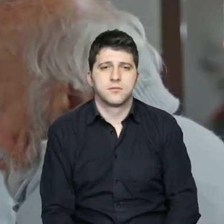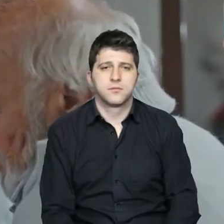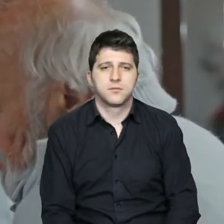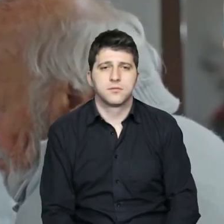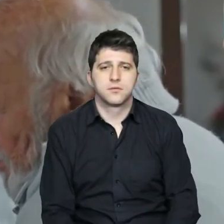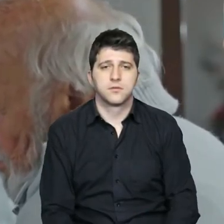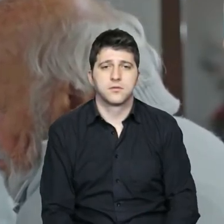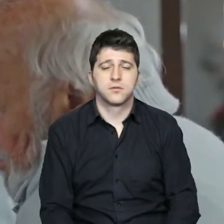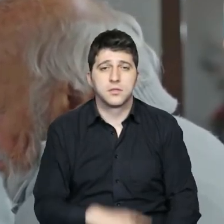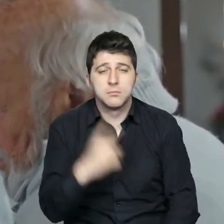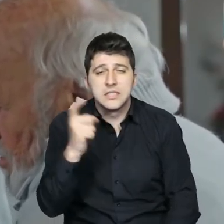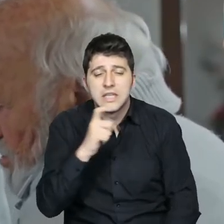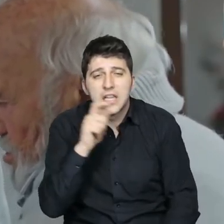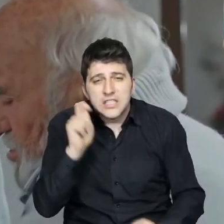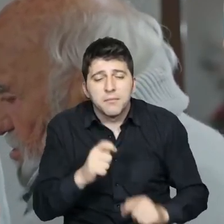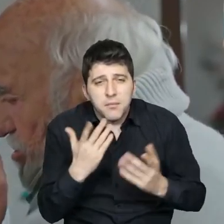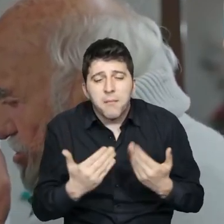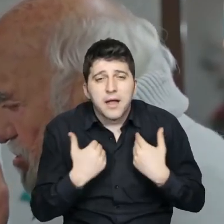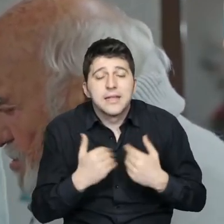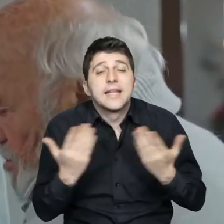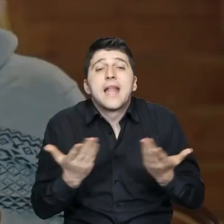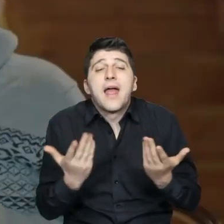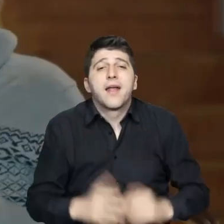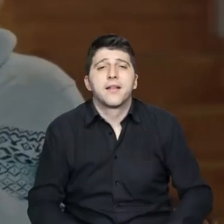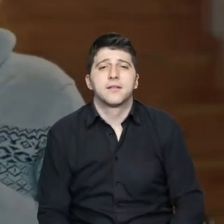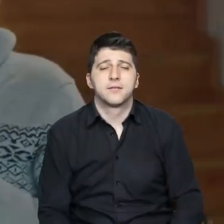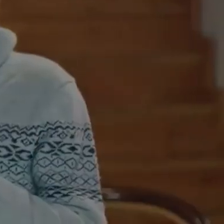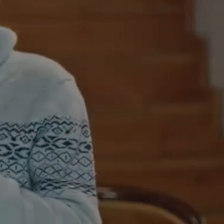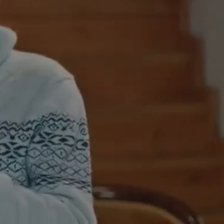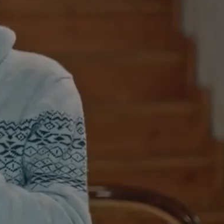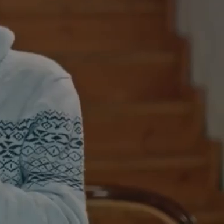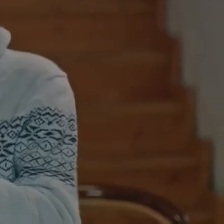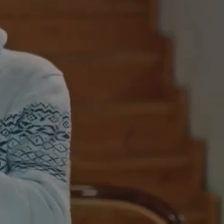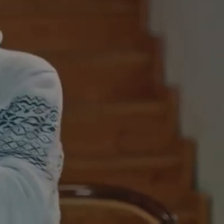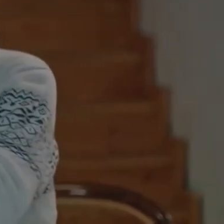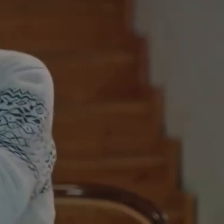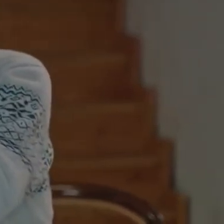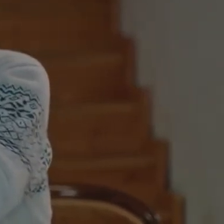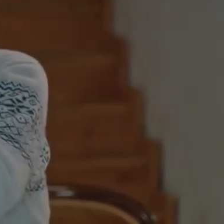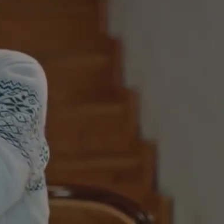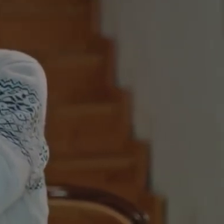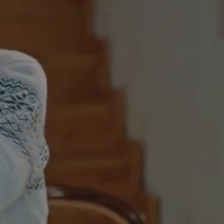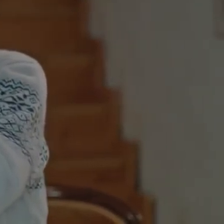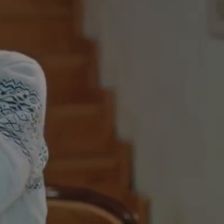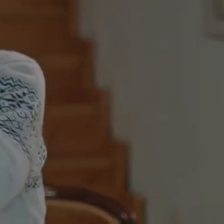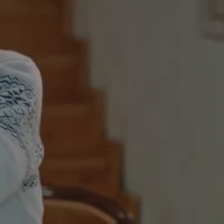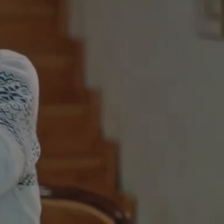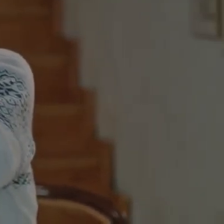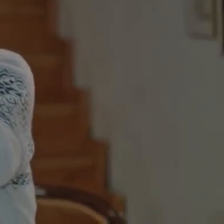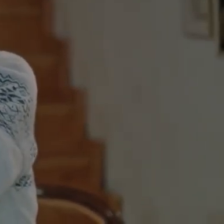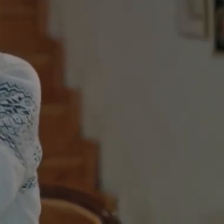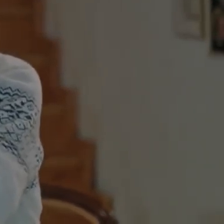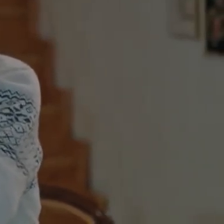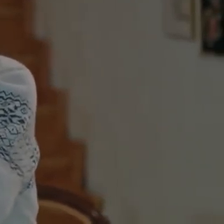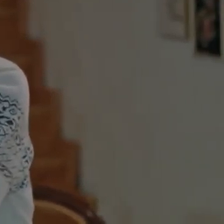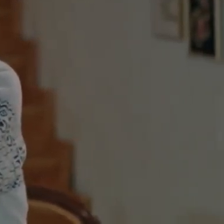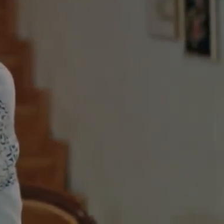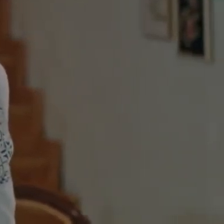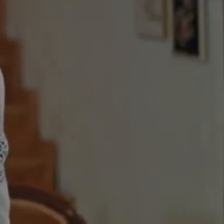Bir şey yanlış yaptım ama... Ne? Faik göğsünü patpatladı, İbrahim'e sokuldu. İbrahim şefkatle